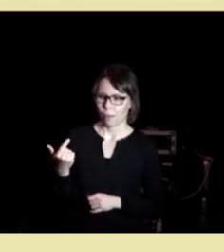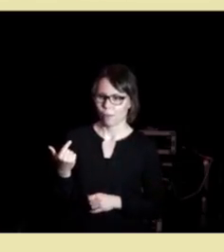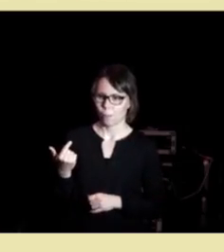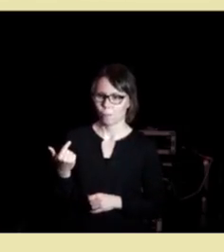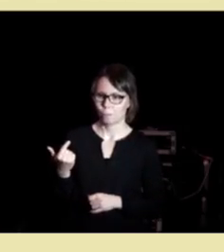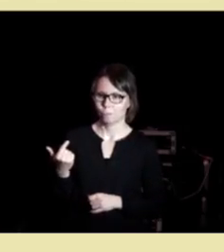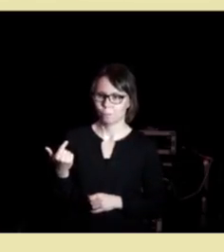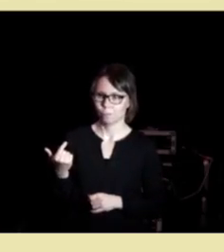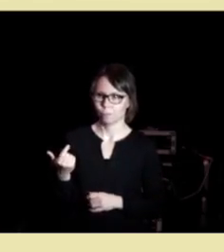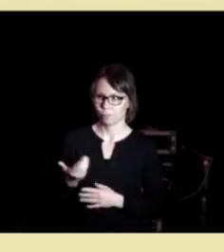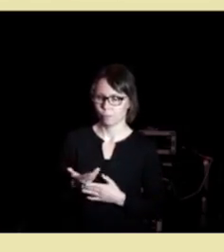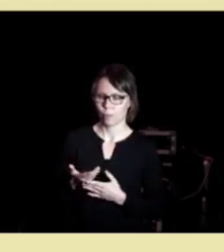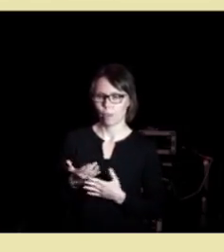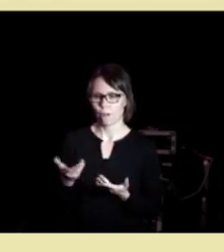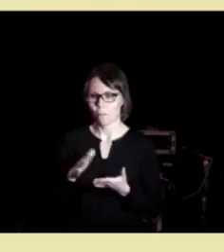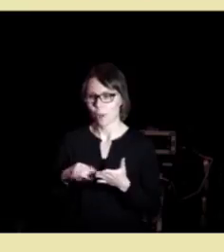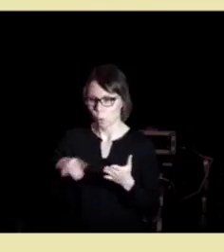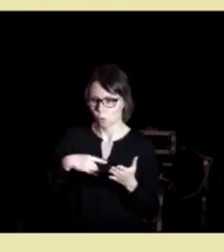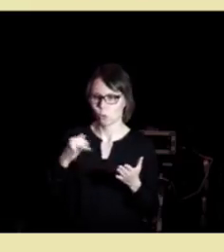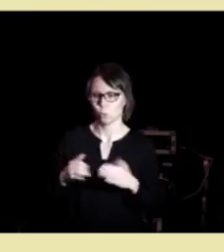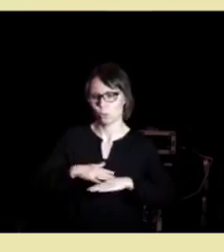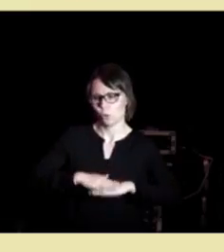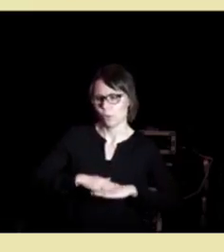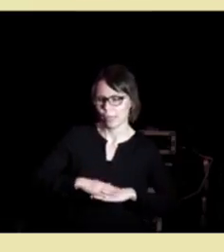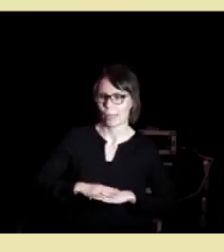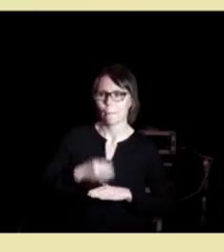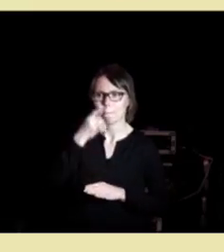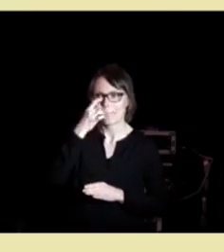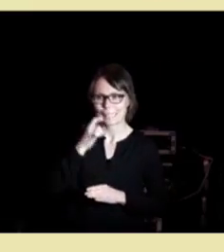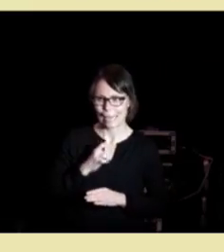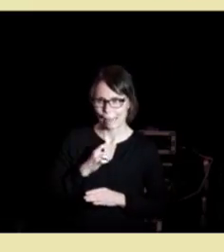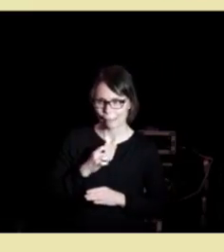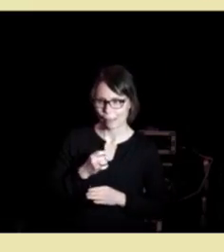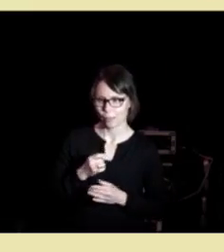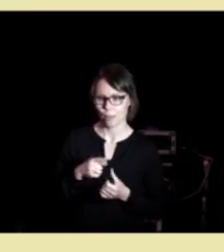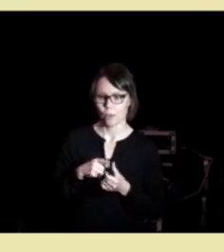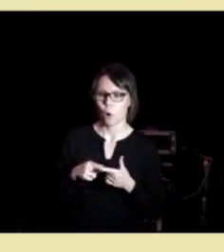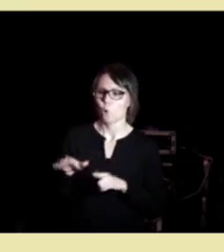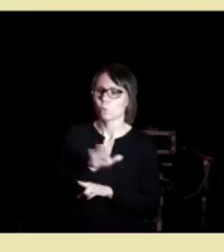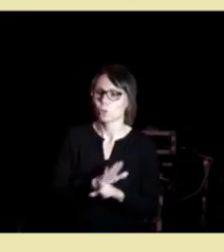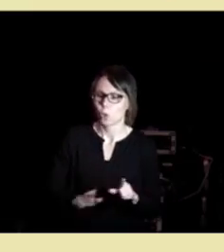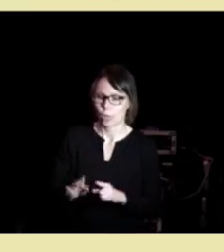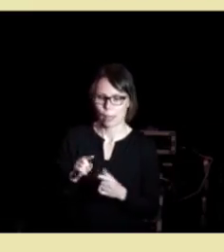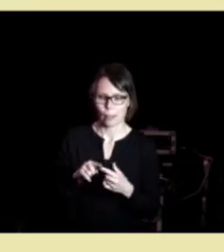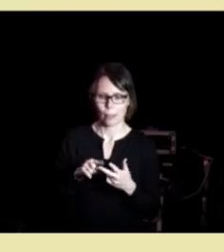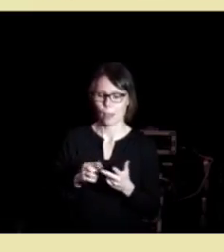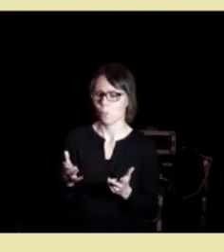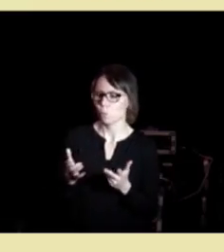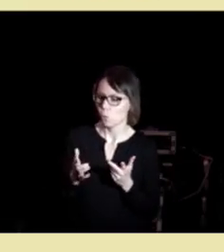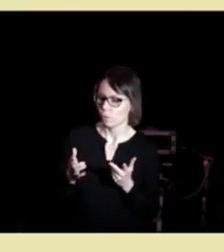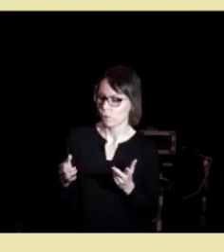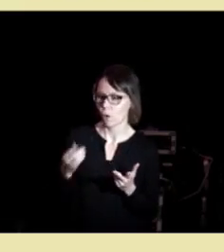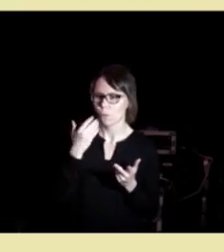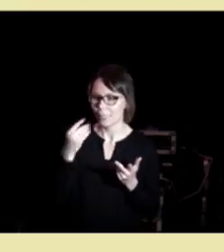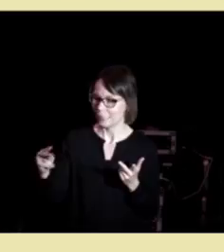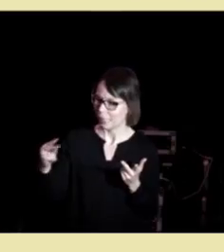grunnleggende som vi har med oss. Det menneskeligheten, det omsorgen, det behovet for å bli